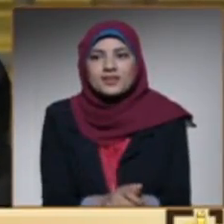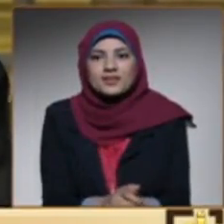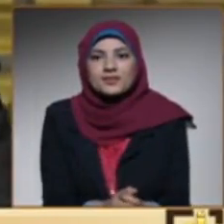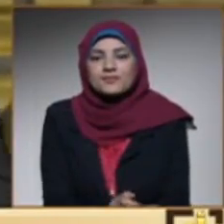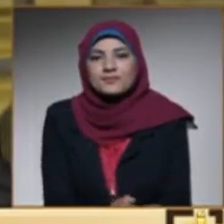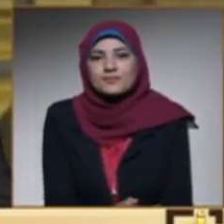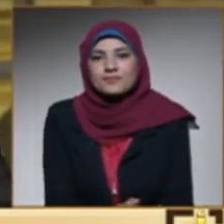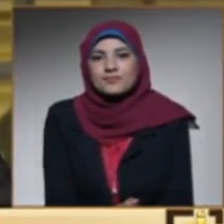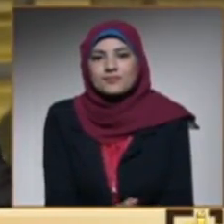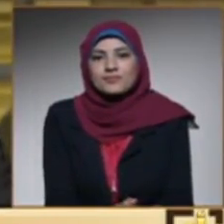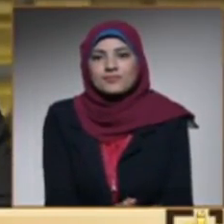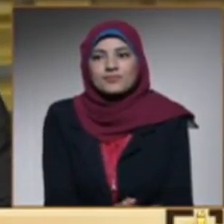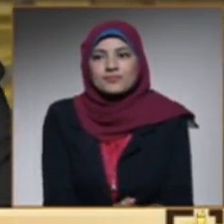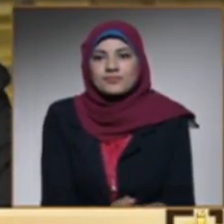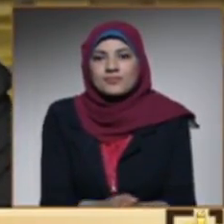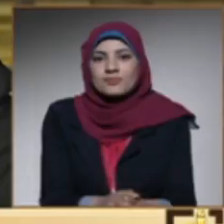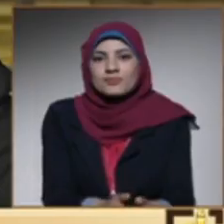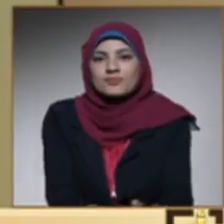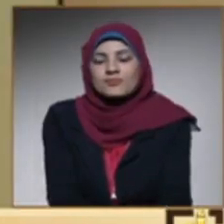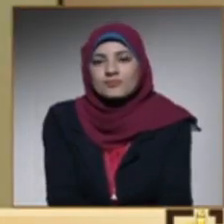خلص هندسه معماري. معماري، طيب